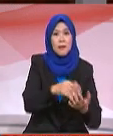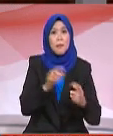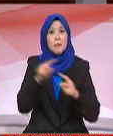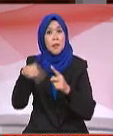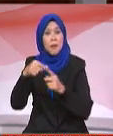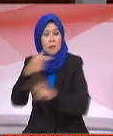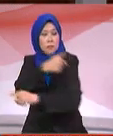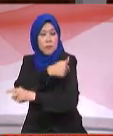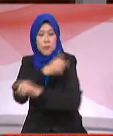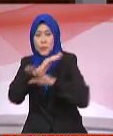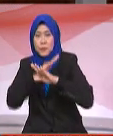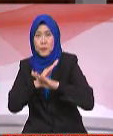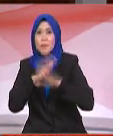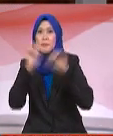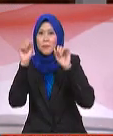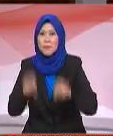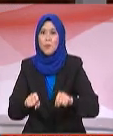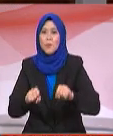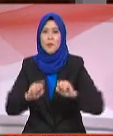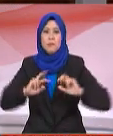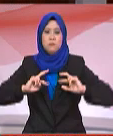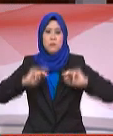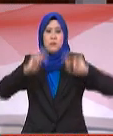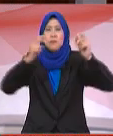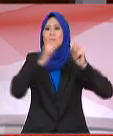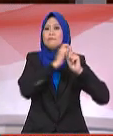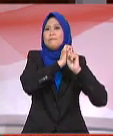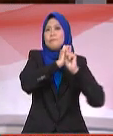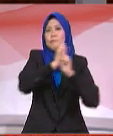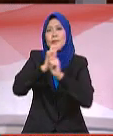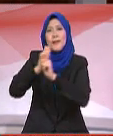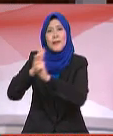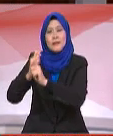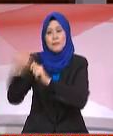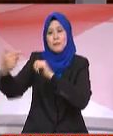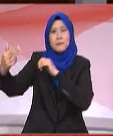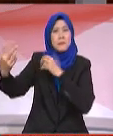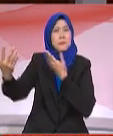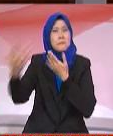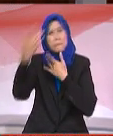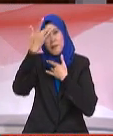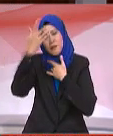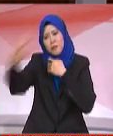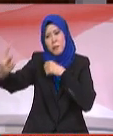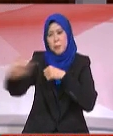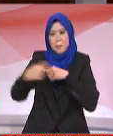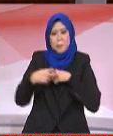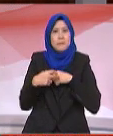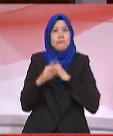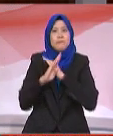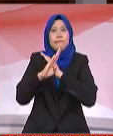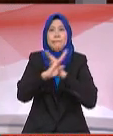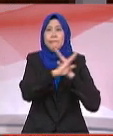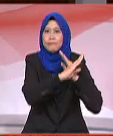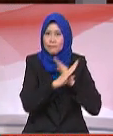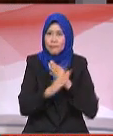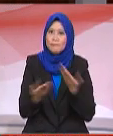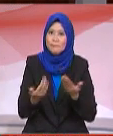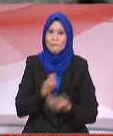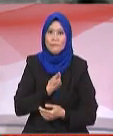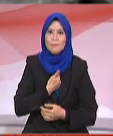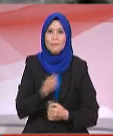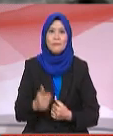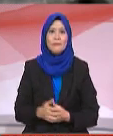mungkin sedikit sebanyak dapat menahan penyakit ni daripada datang hingga kepada diri